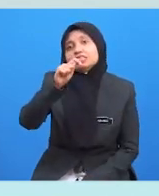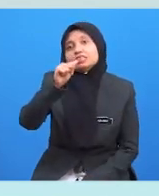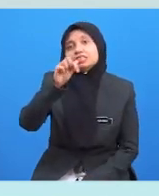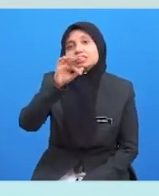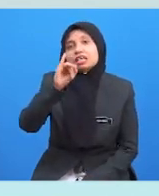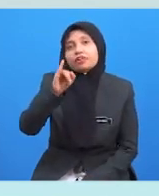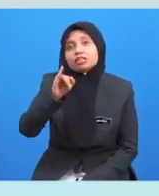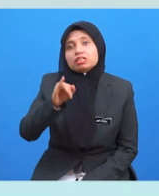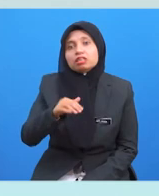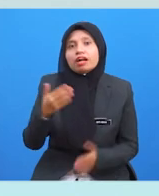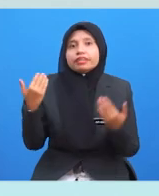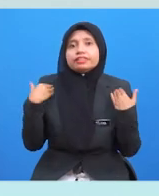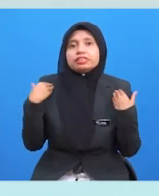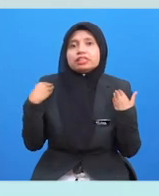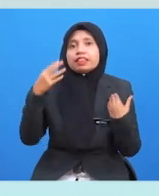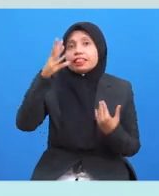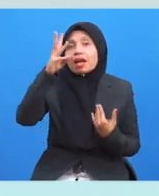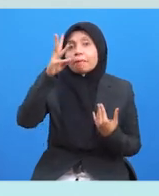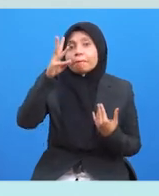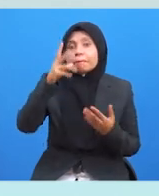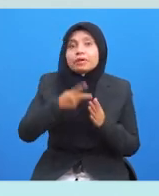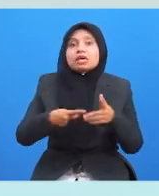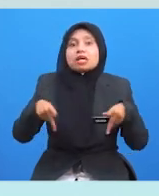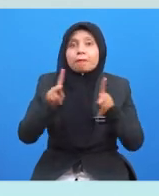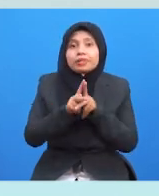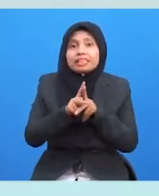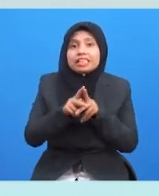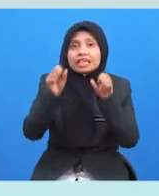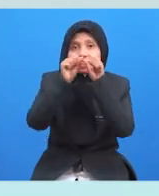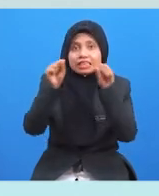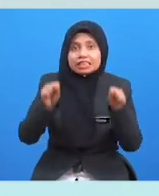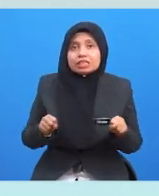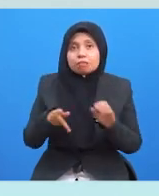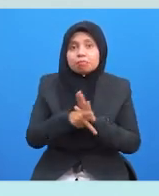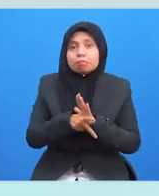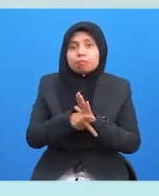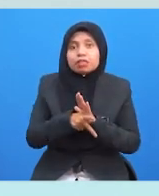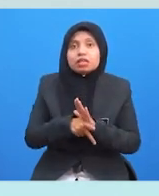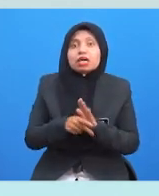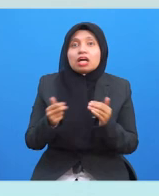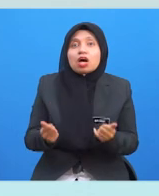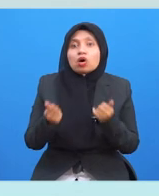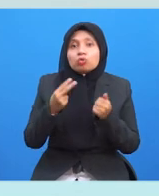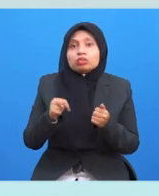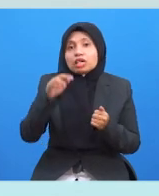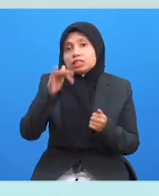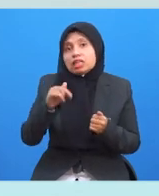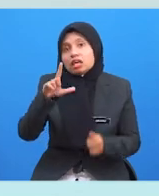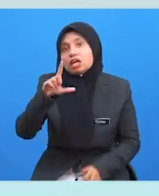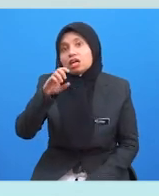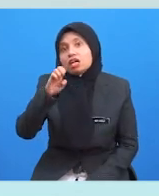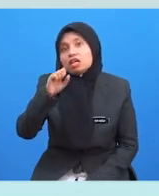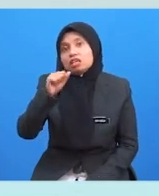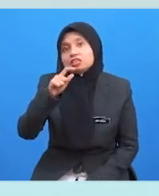lestari. Terdapat 6 kepentingan sistem pengangkutan yang